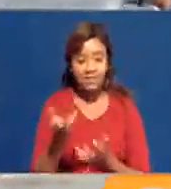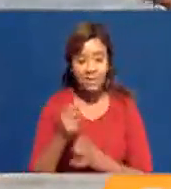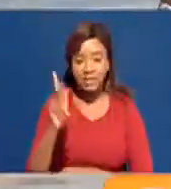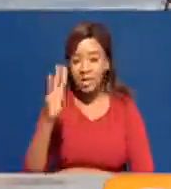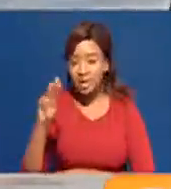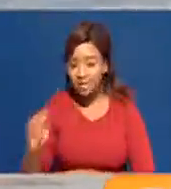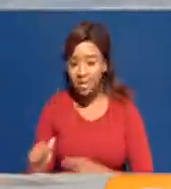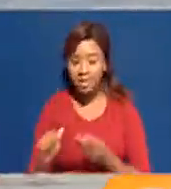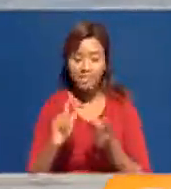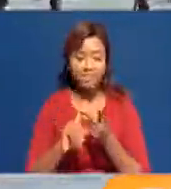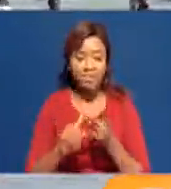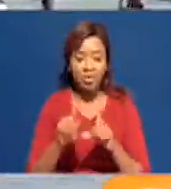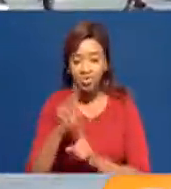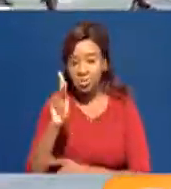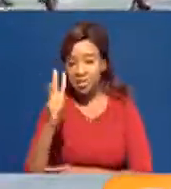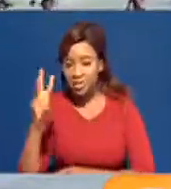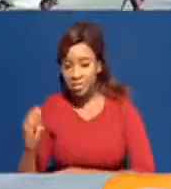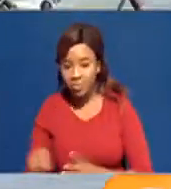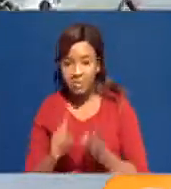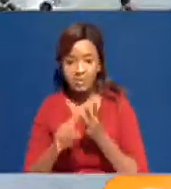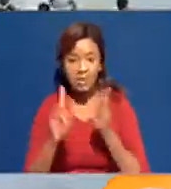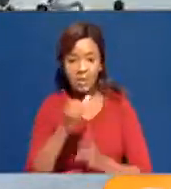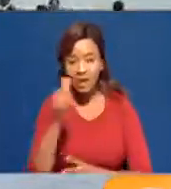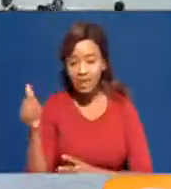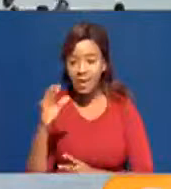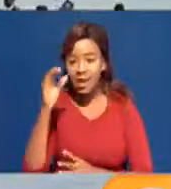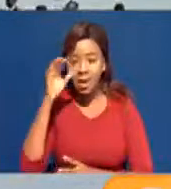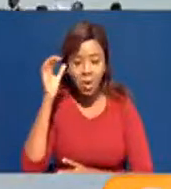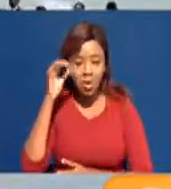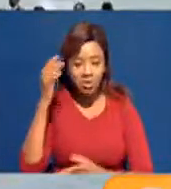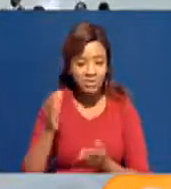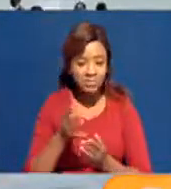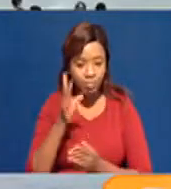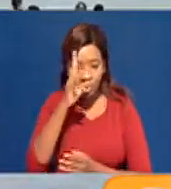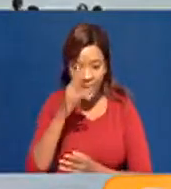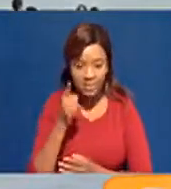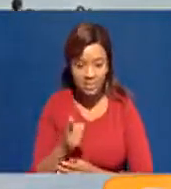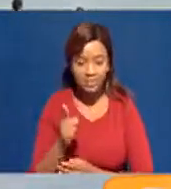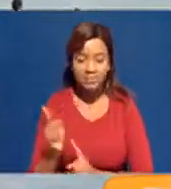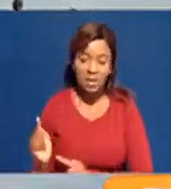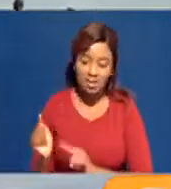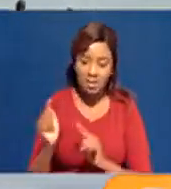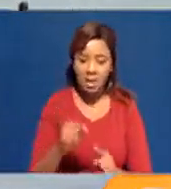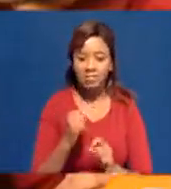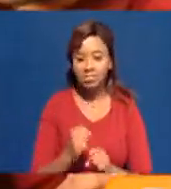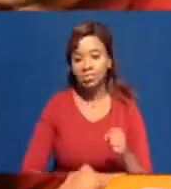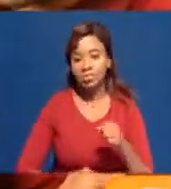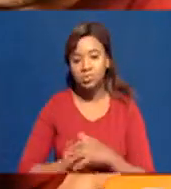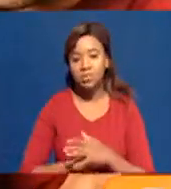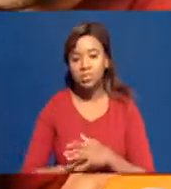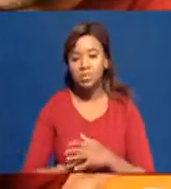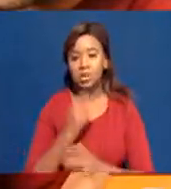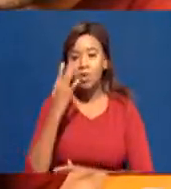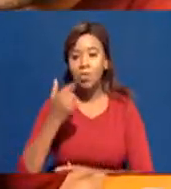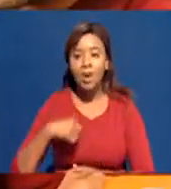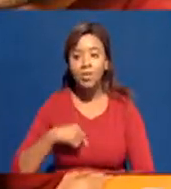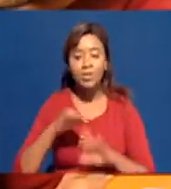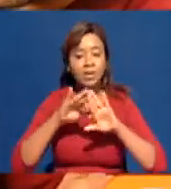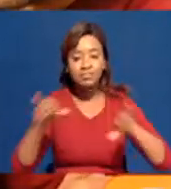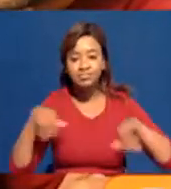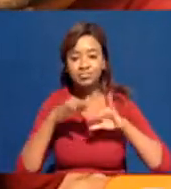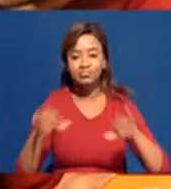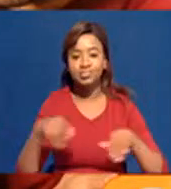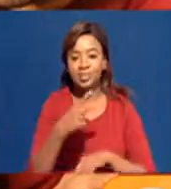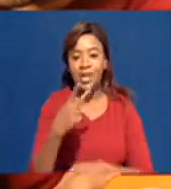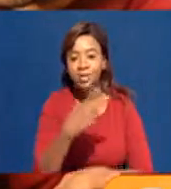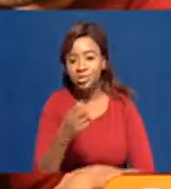Guard na KWS kukaza kamba zaidi ili kuepuka maafa. If the coast, you know, we were struggling in the water for around